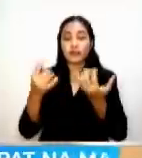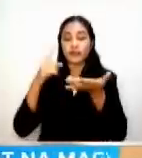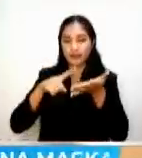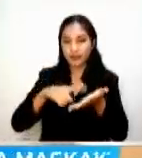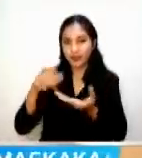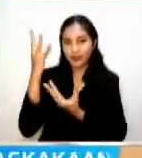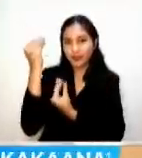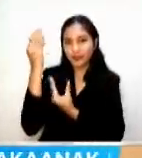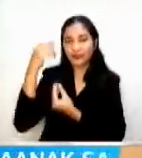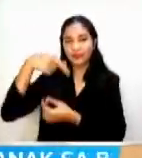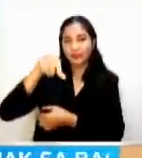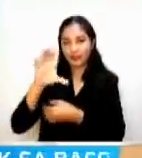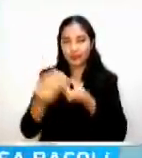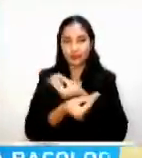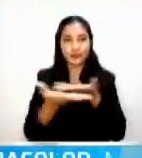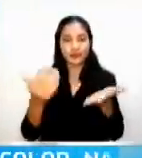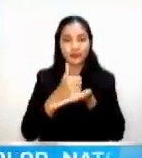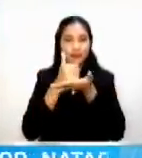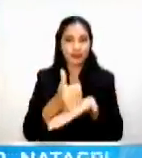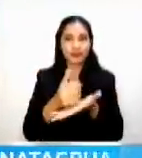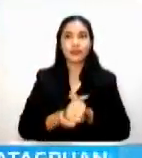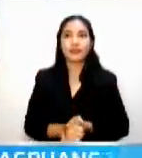on the spot si Salima Refran. Salima!